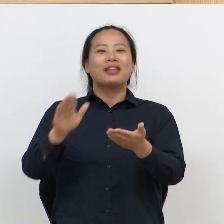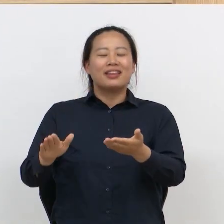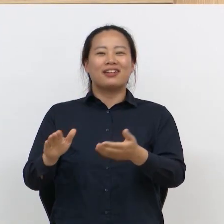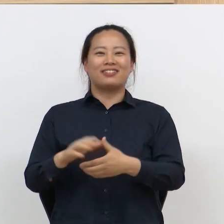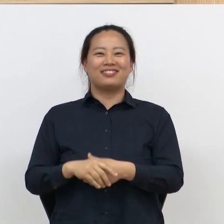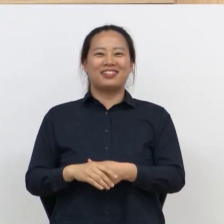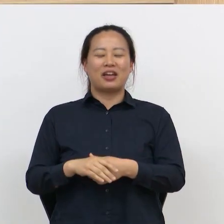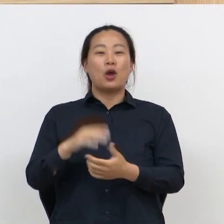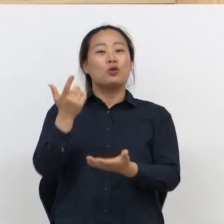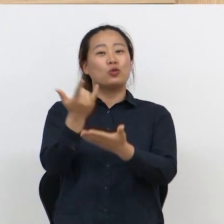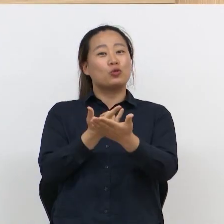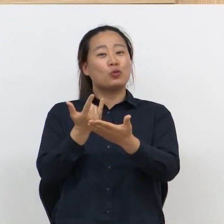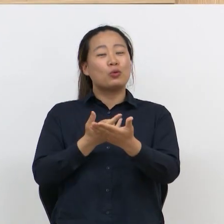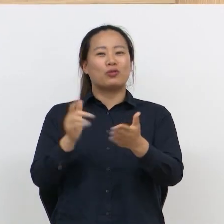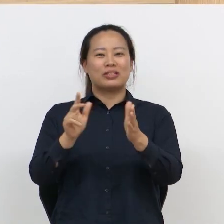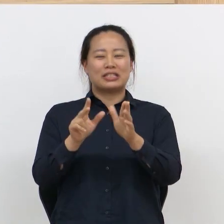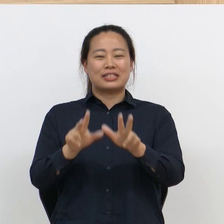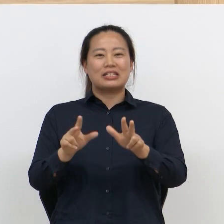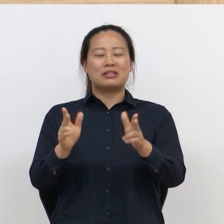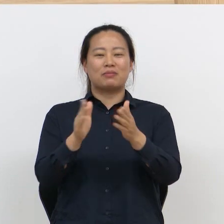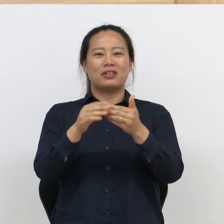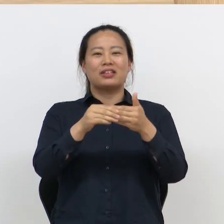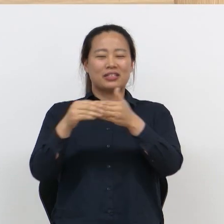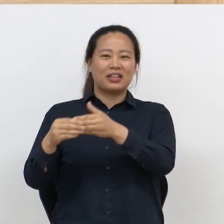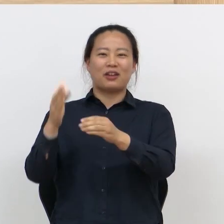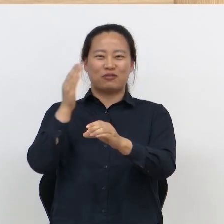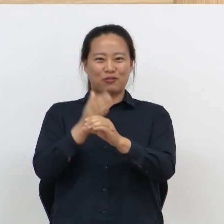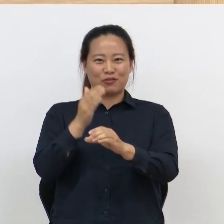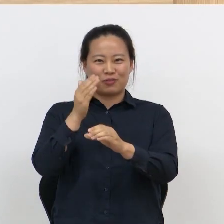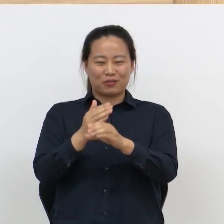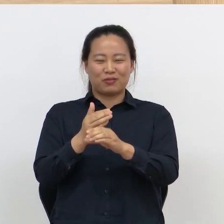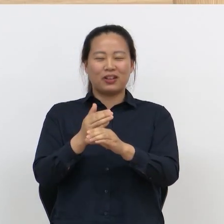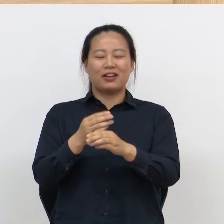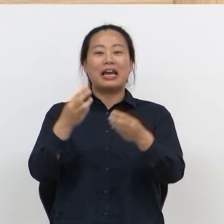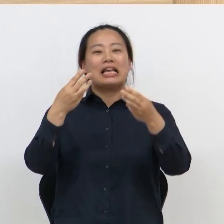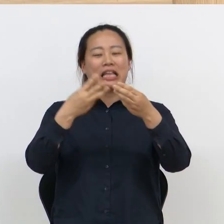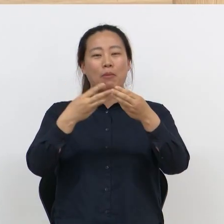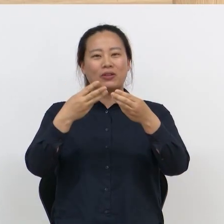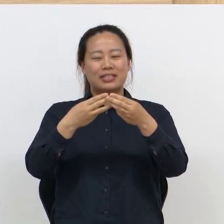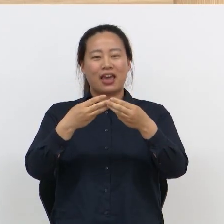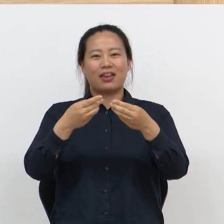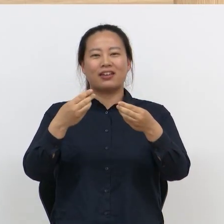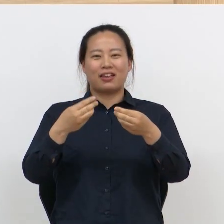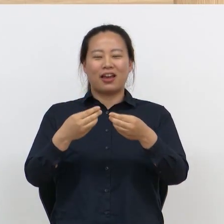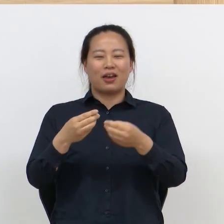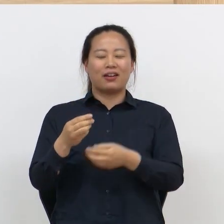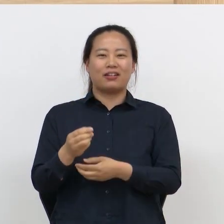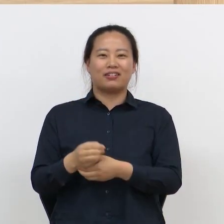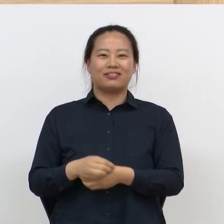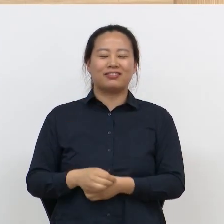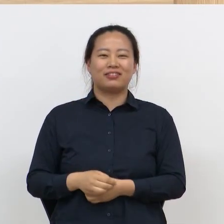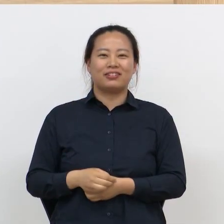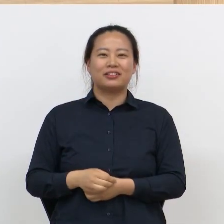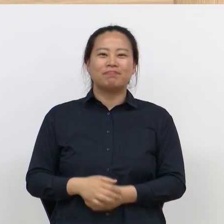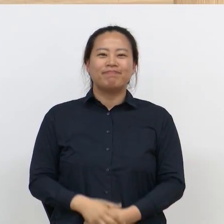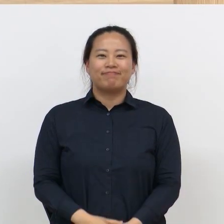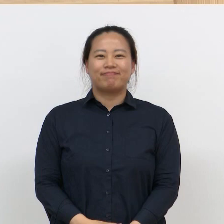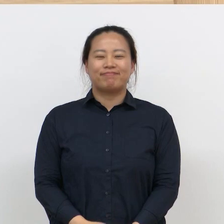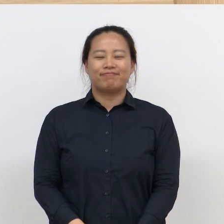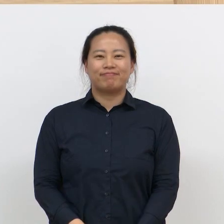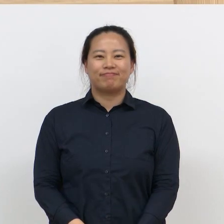생방송 유튜브로 진행하는 슬기로운 인공화학 생활백서 세 번째 강의 전기 소리 자극에 대해서 제가 말씀을 드리겠습니다.